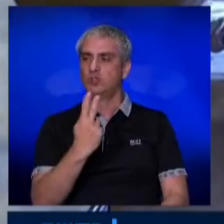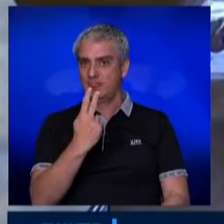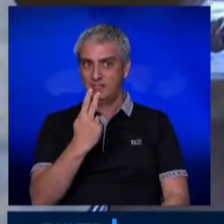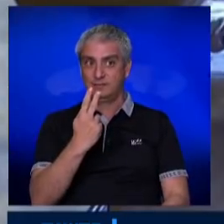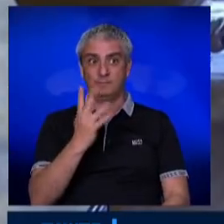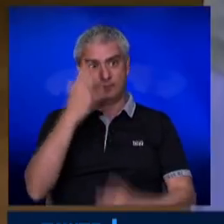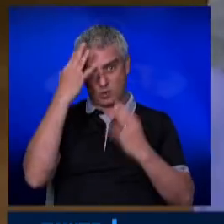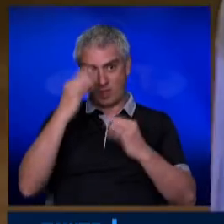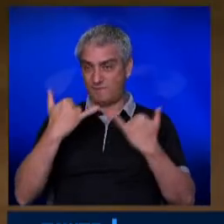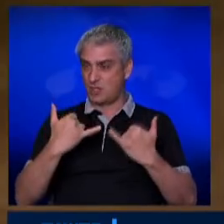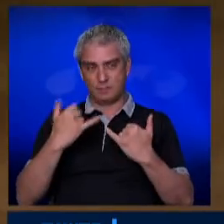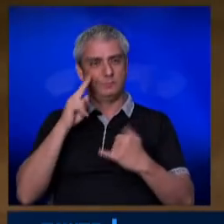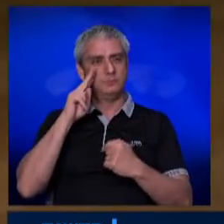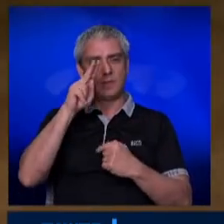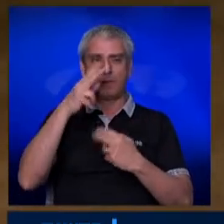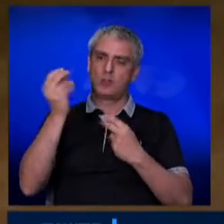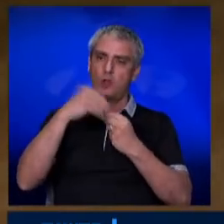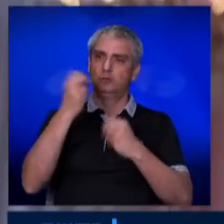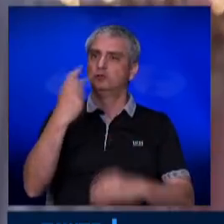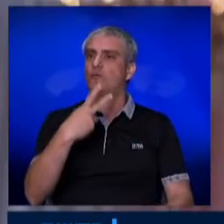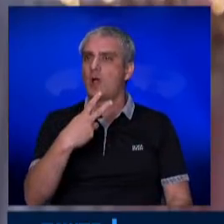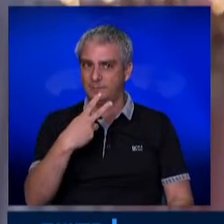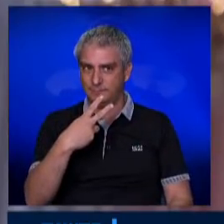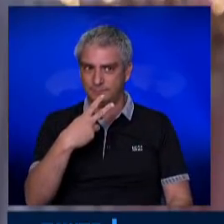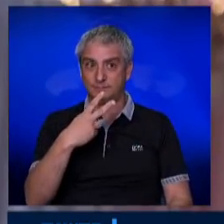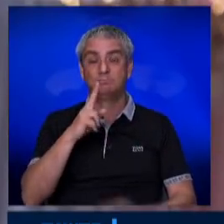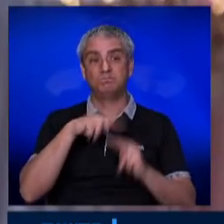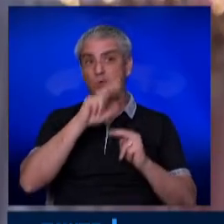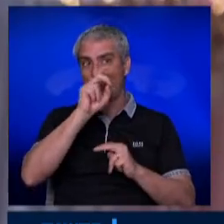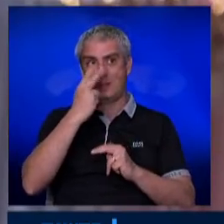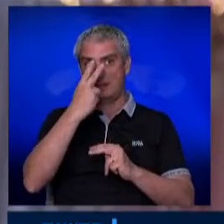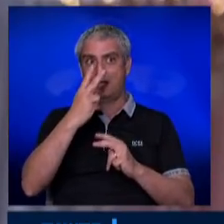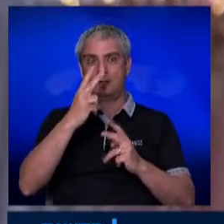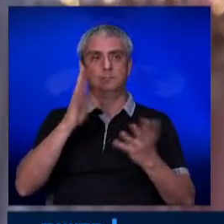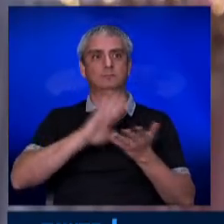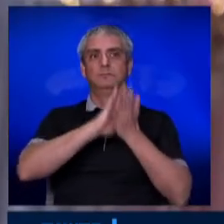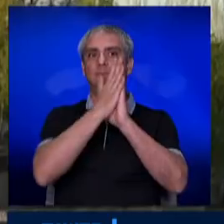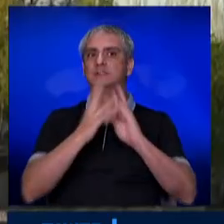כל הכבוד להיום, המבט קדימה לעוד שבועיים. אז ייתכן שנחזה